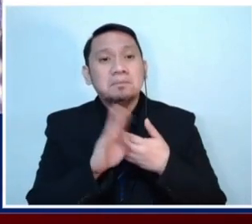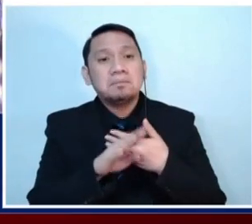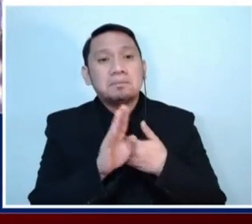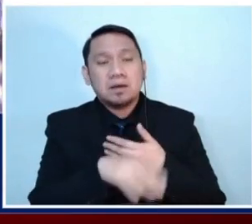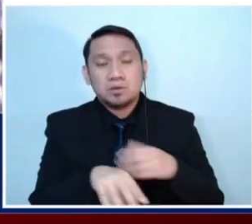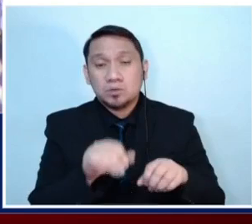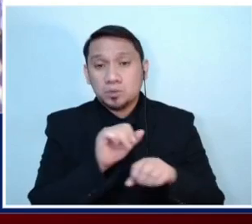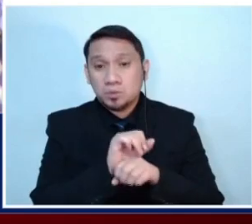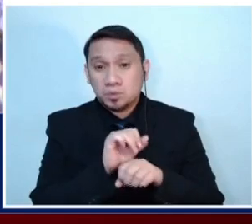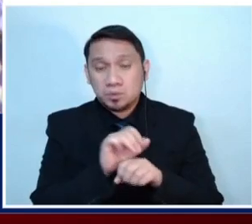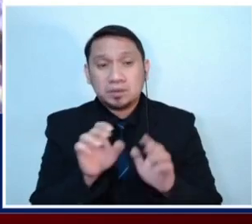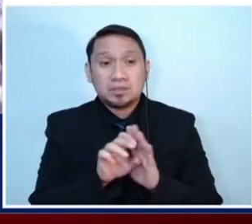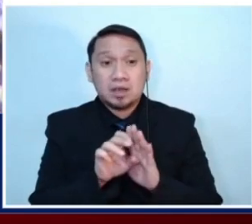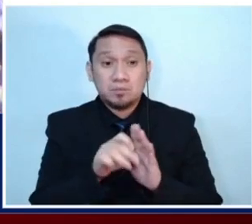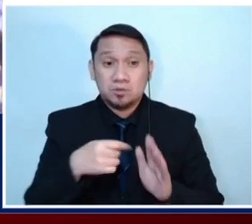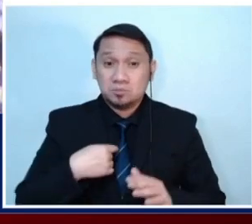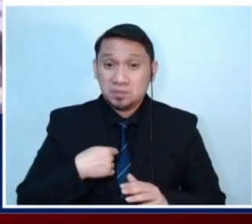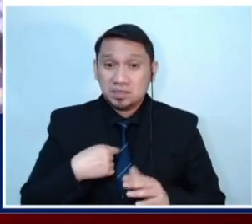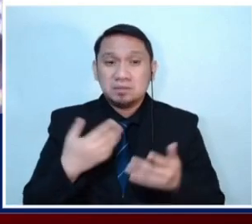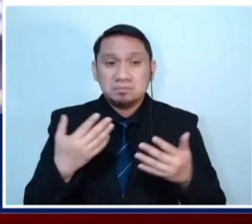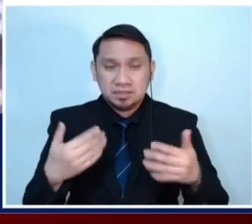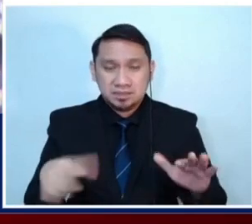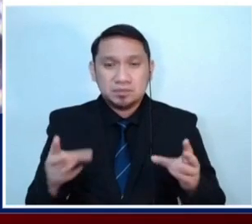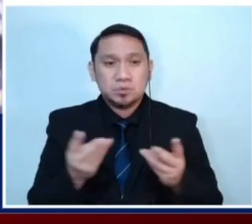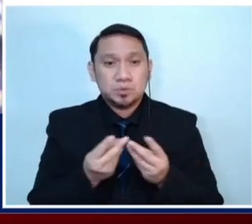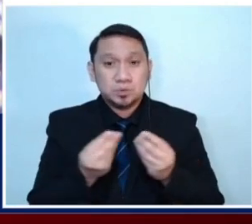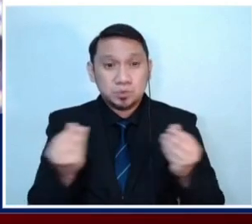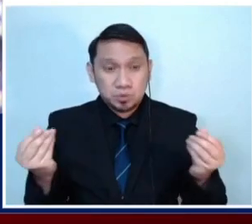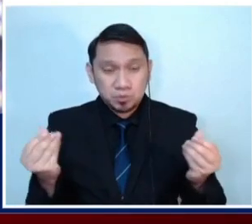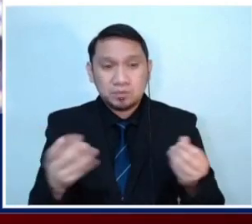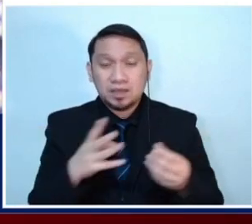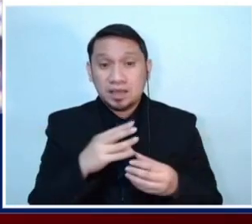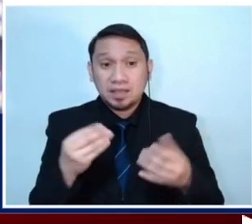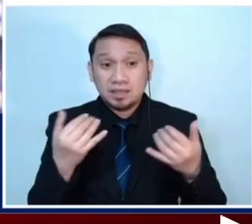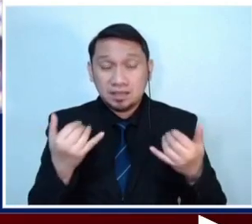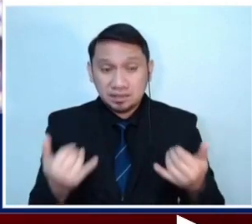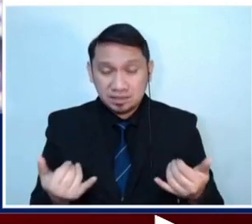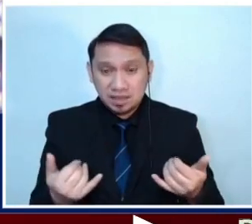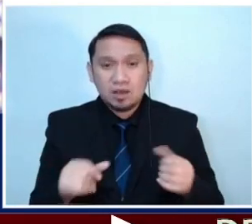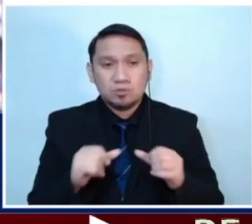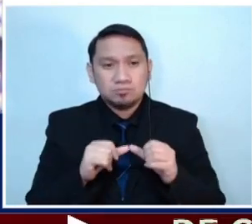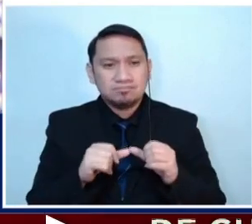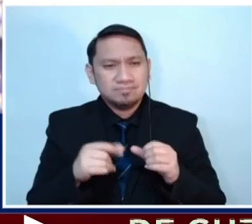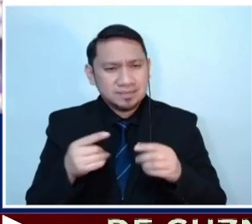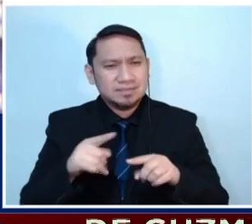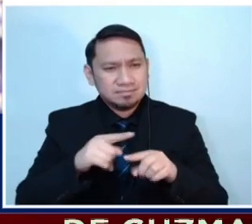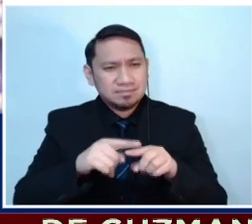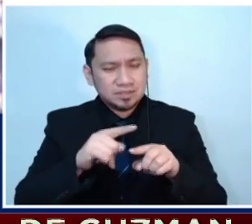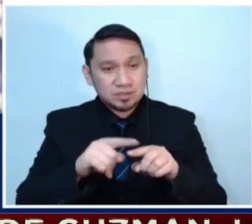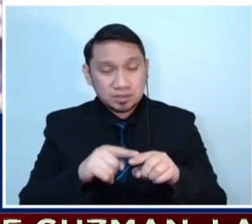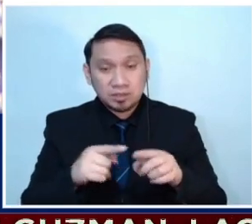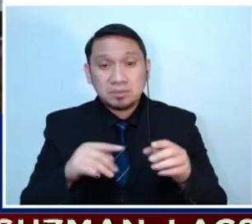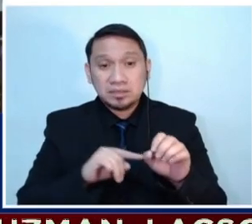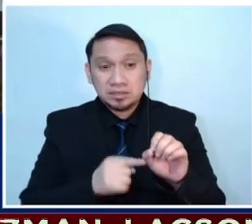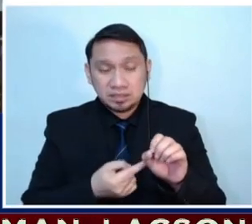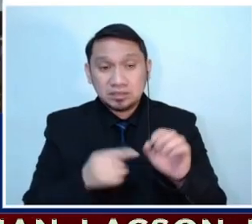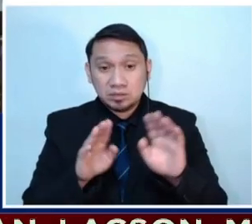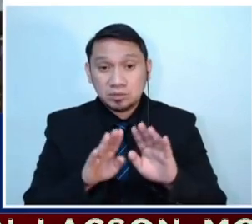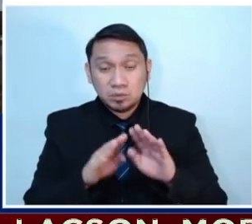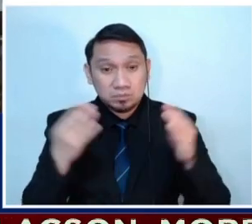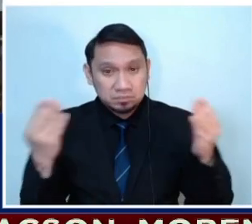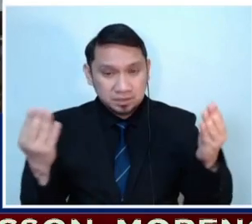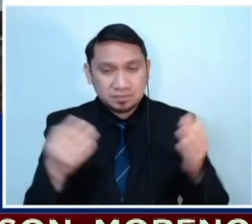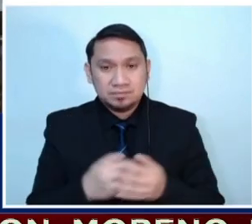workers katulad ko. Fully recovered na kami at ngayon unti-unti nang binubuksan yung mga services na itinigil. Sa